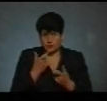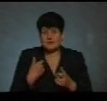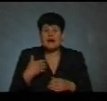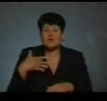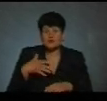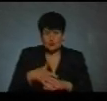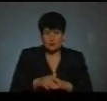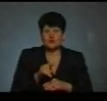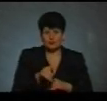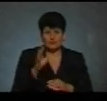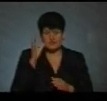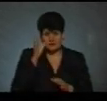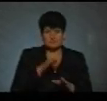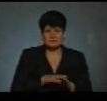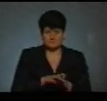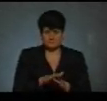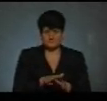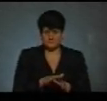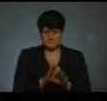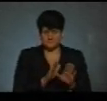розумію, чому вони прислуховувалися до